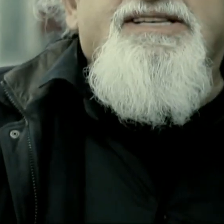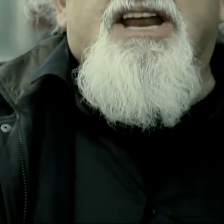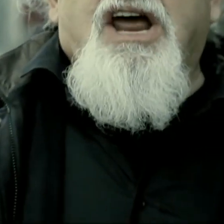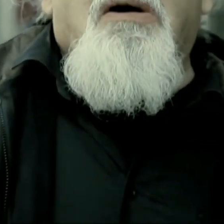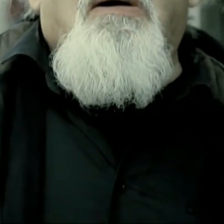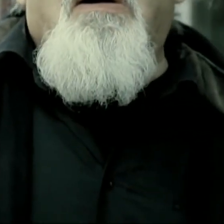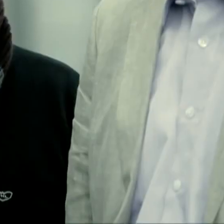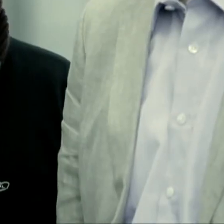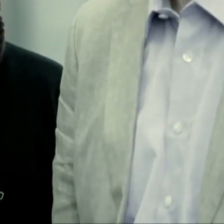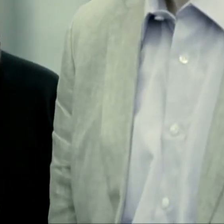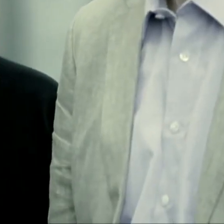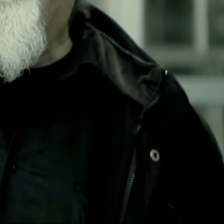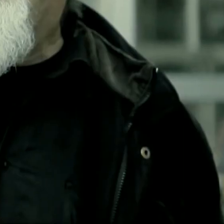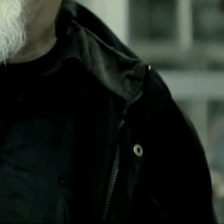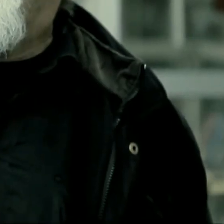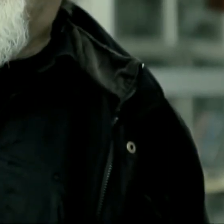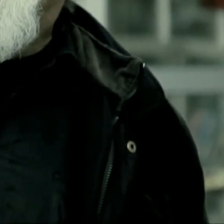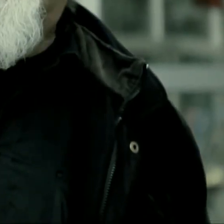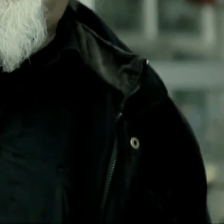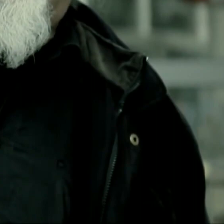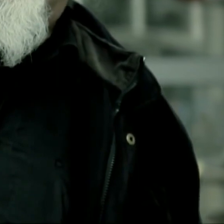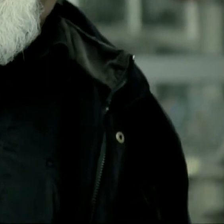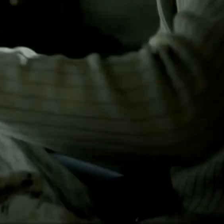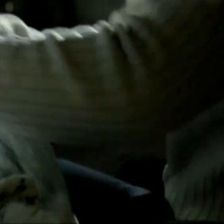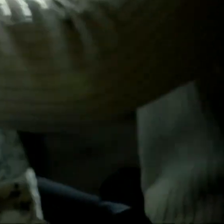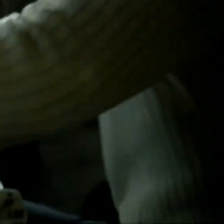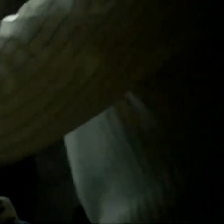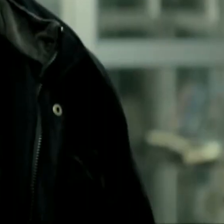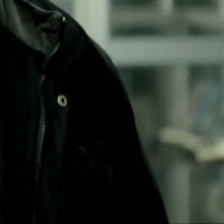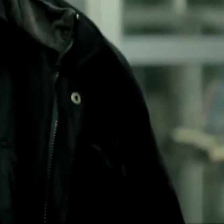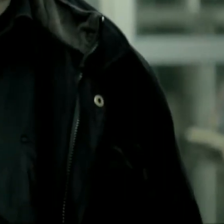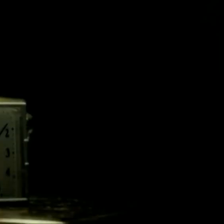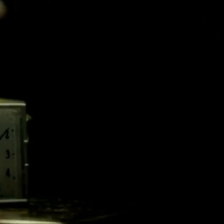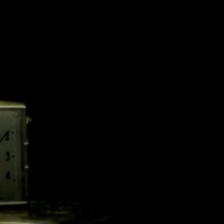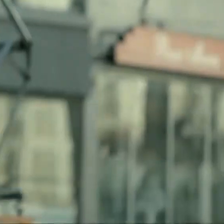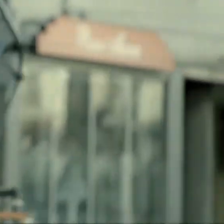zagrli iskreno ovaj dan.